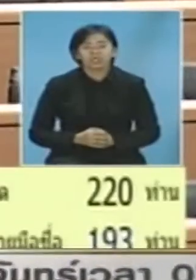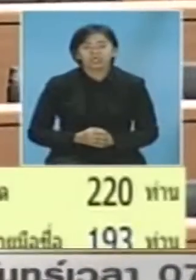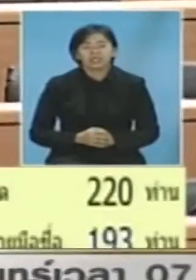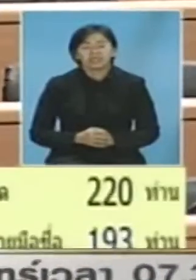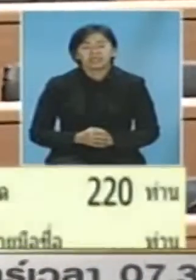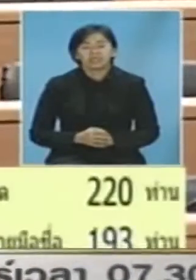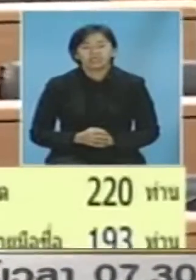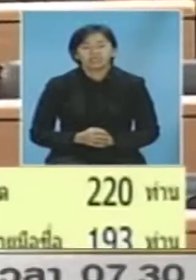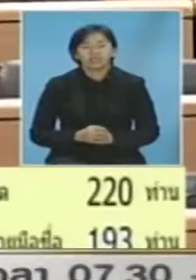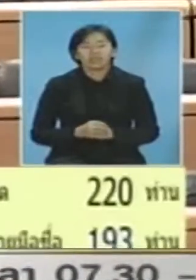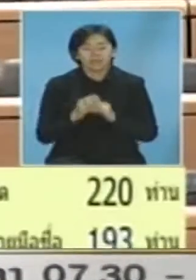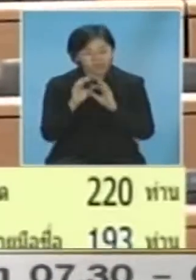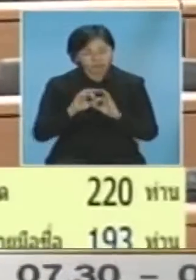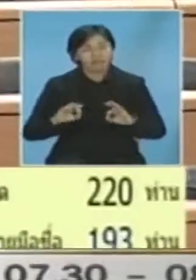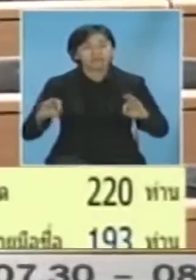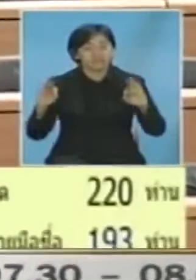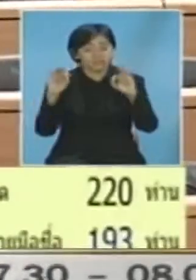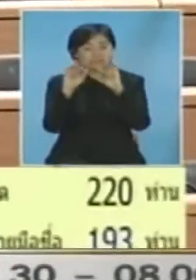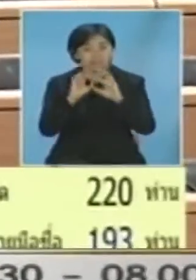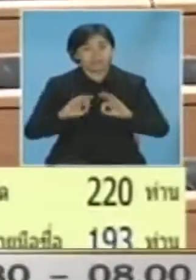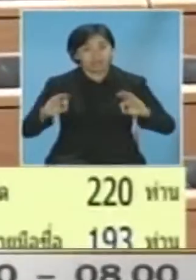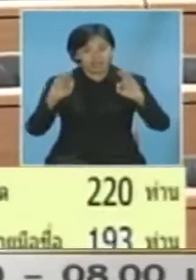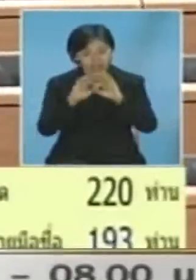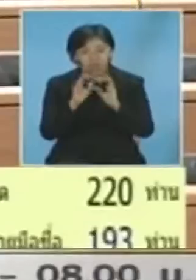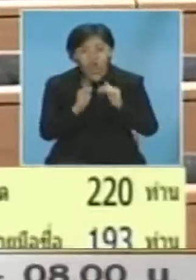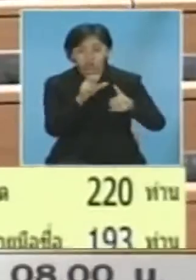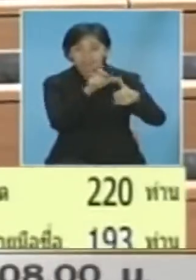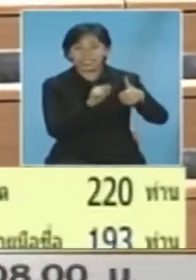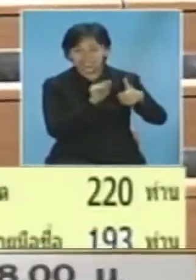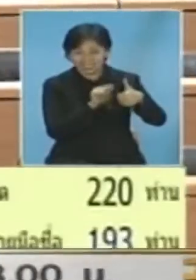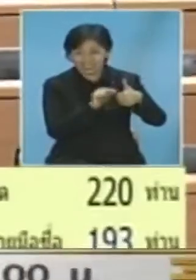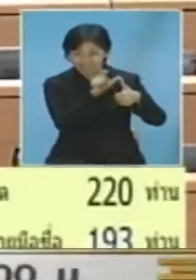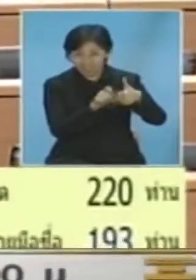ป็นความจำเป็นที่ผู้ถูกกล่าวหา